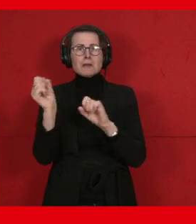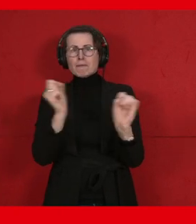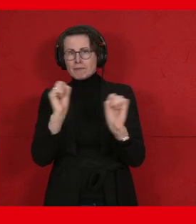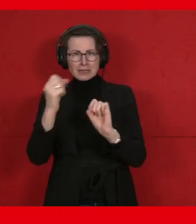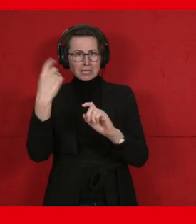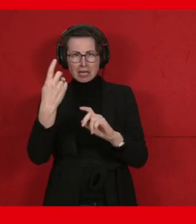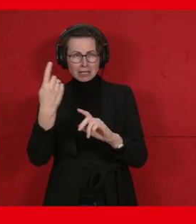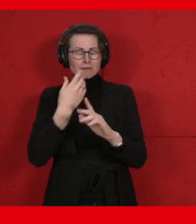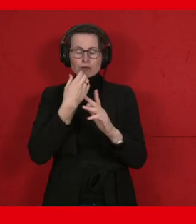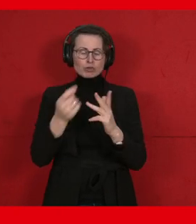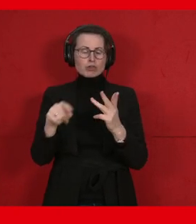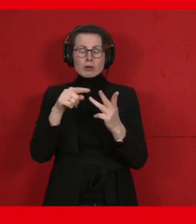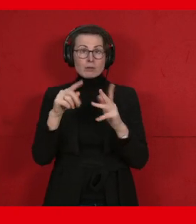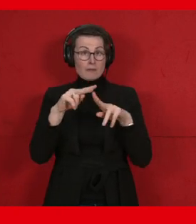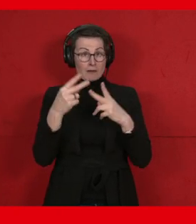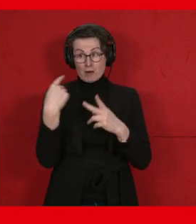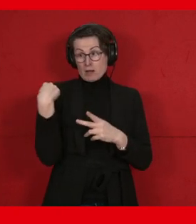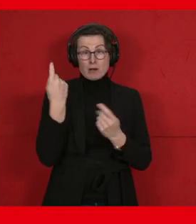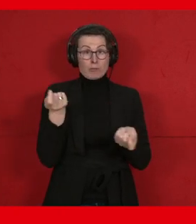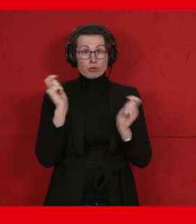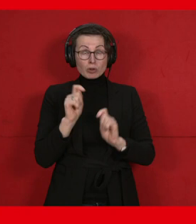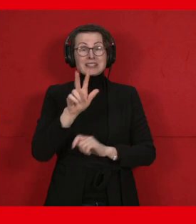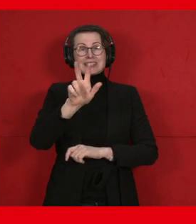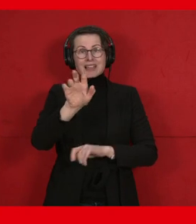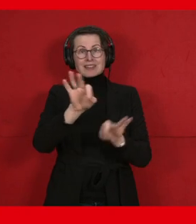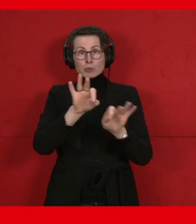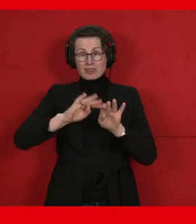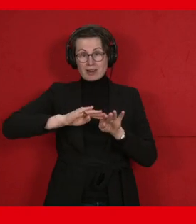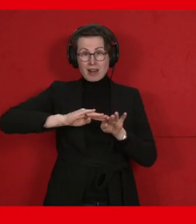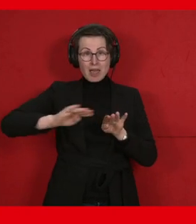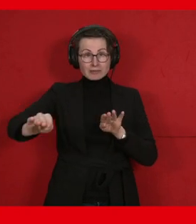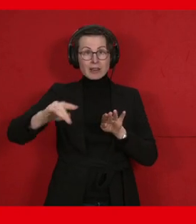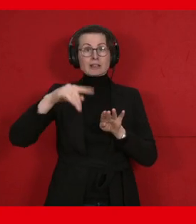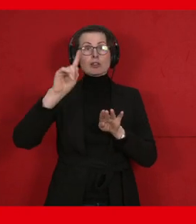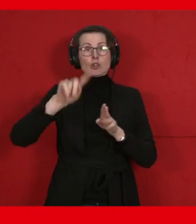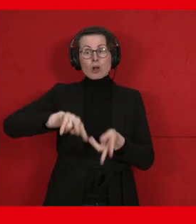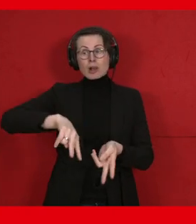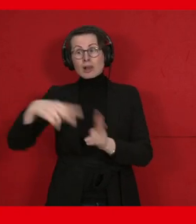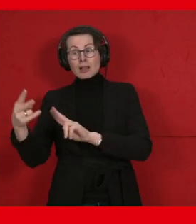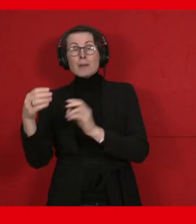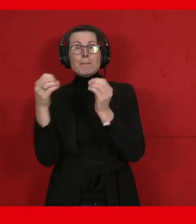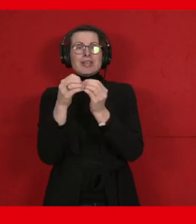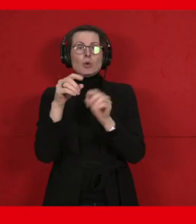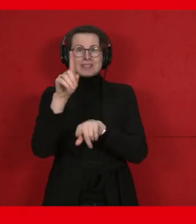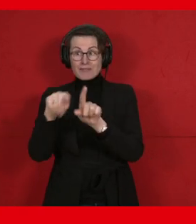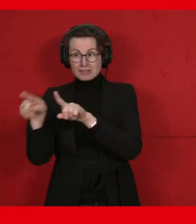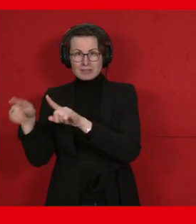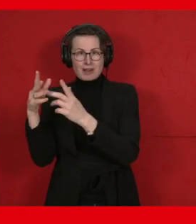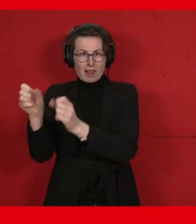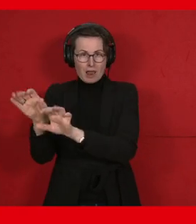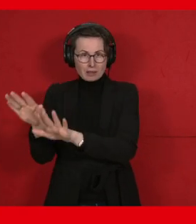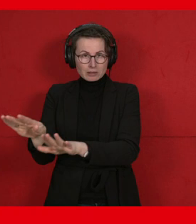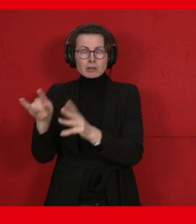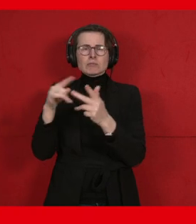Windenergie. Weltweit haben wir gerade beschlossen, dass 30% der Landfläche dem Biodiversitätserhalt dienen sollen, dann wollen